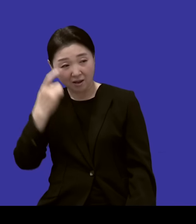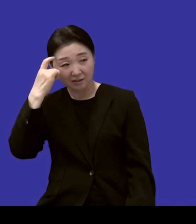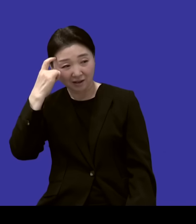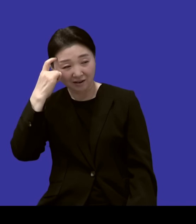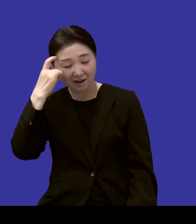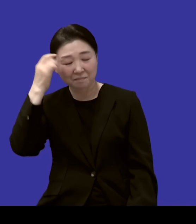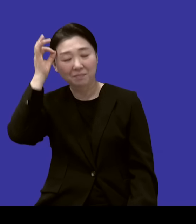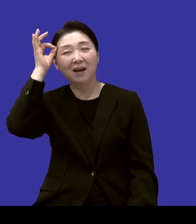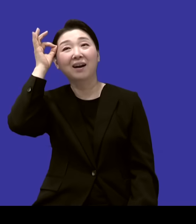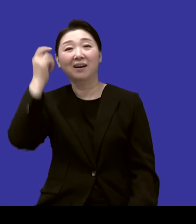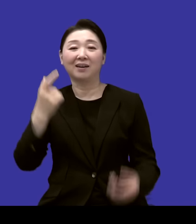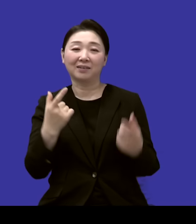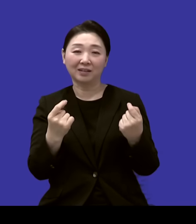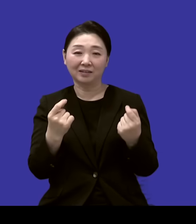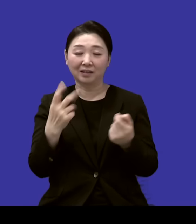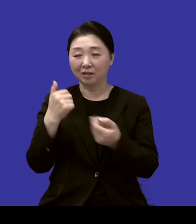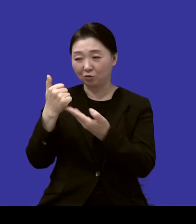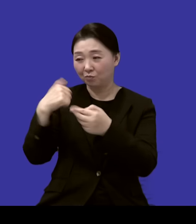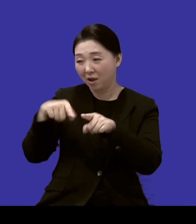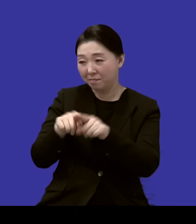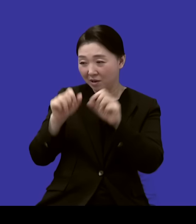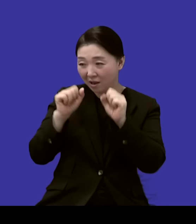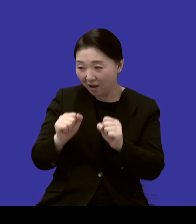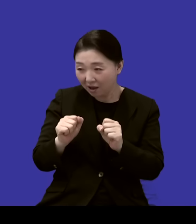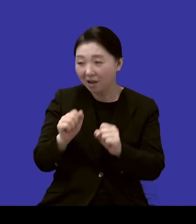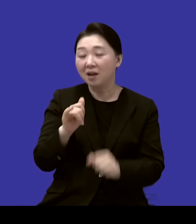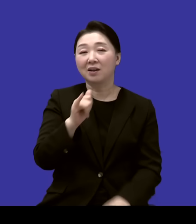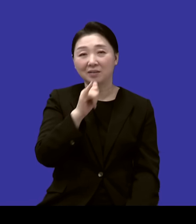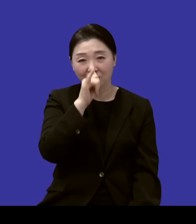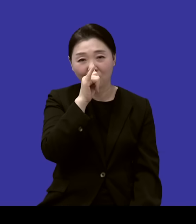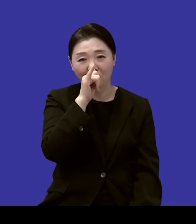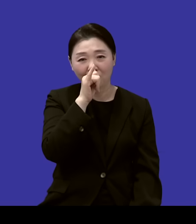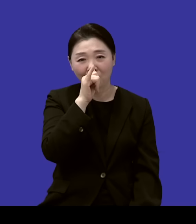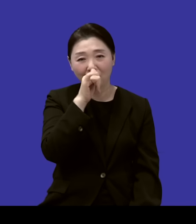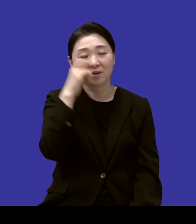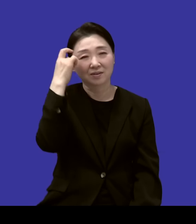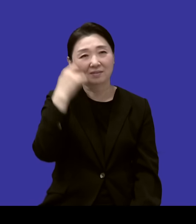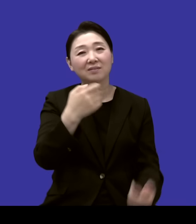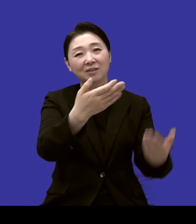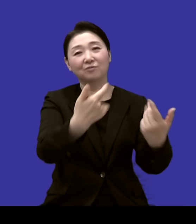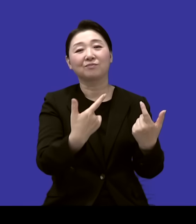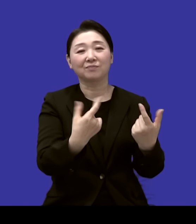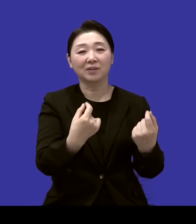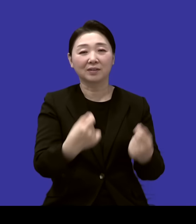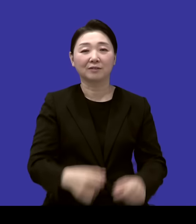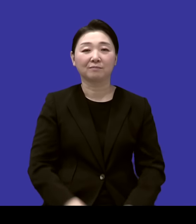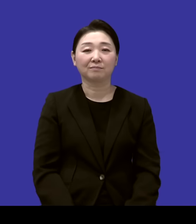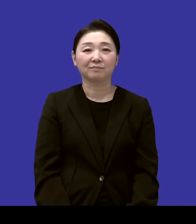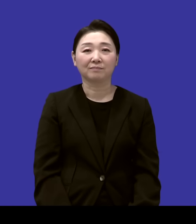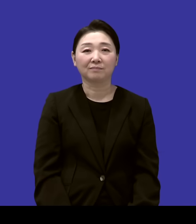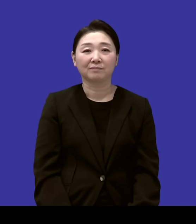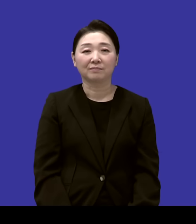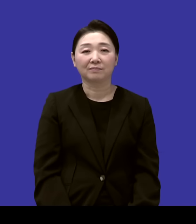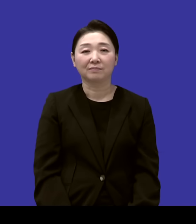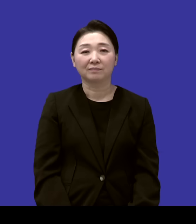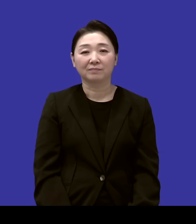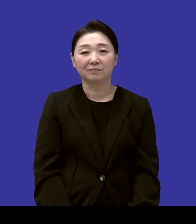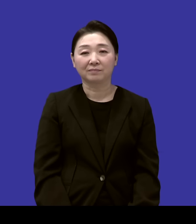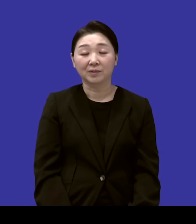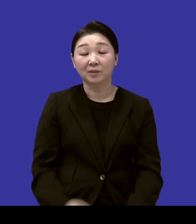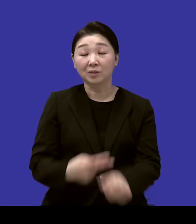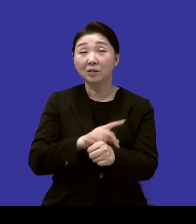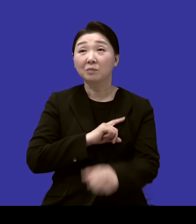있겠어. 나도 주님이 함께 해주시고 계셔라는 걸 느끼게 해줬던 시간이었던 것 같아요. 그래요. 아까 그 선생님